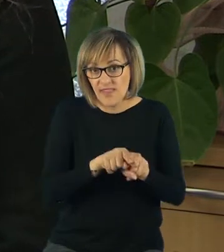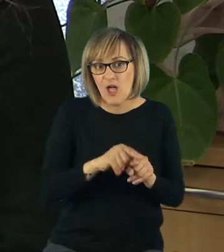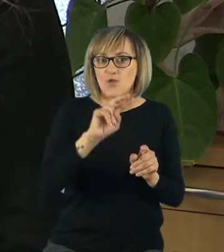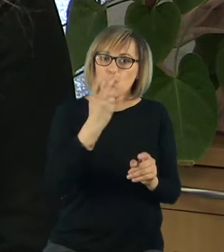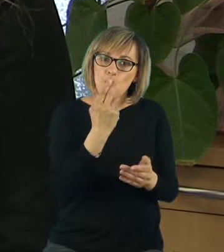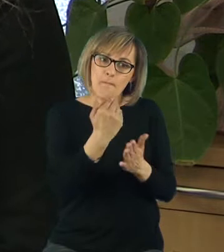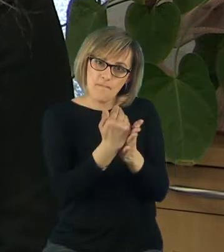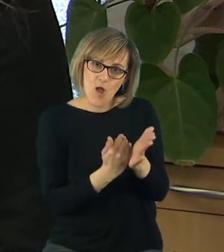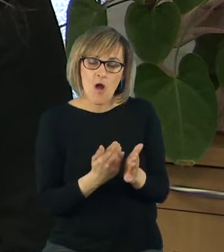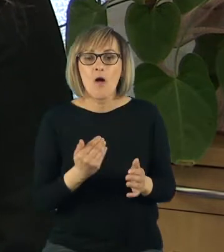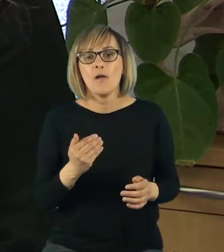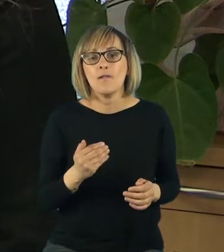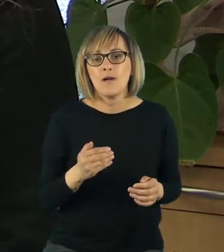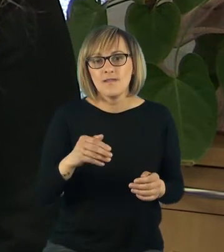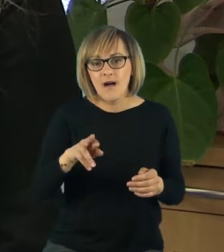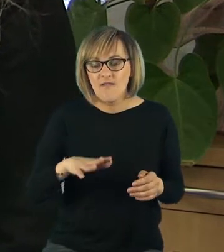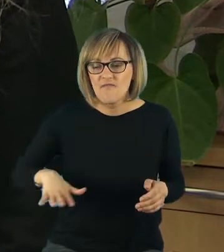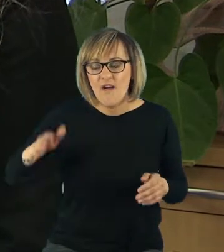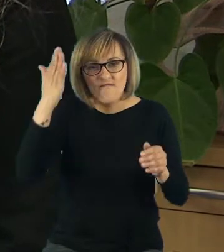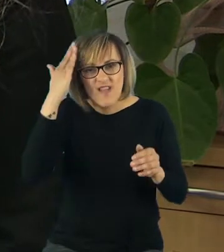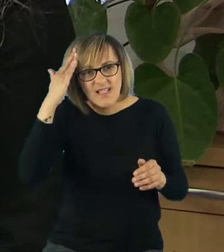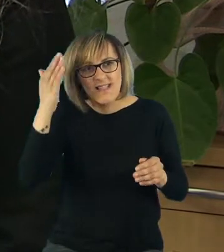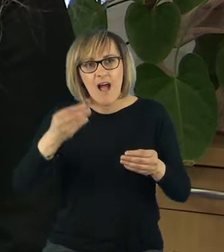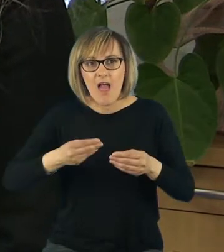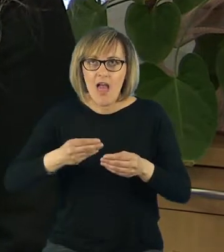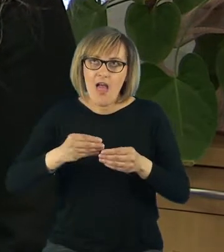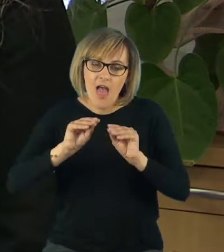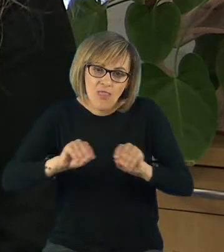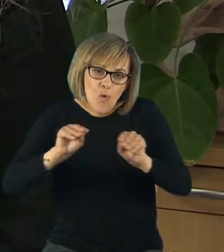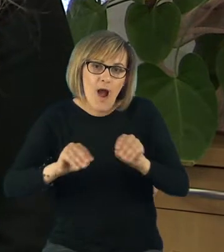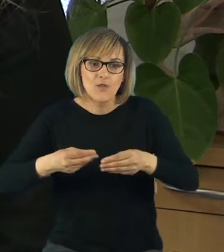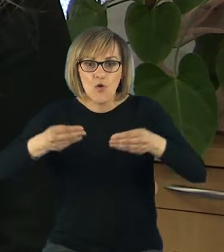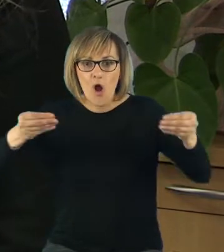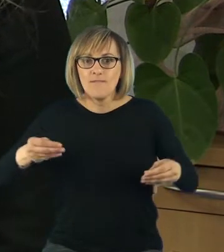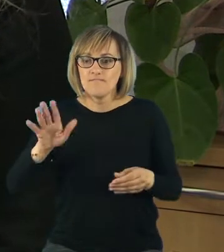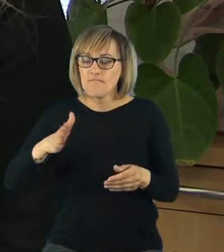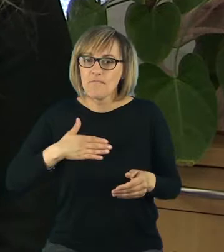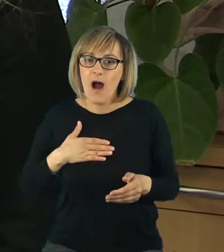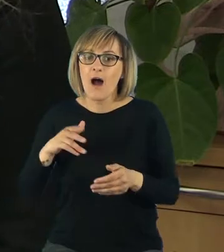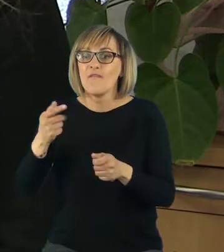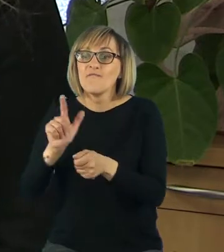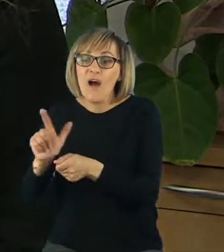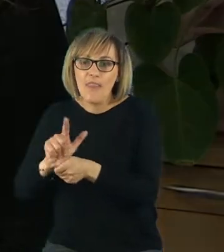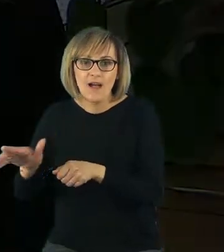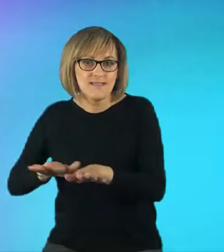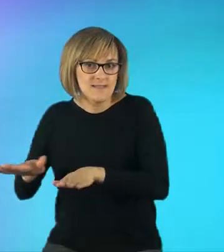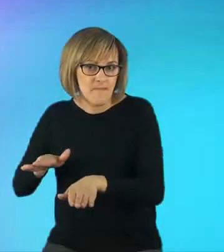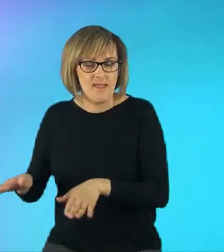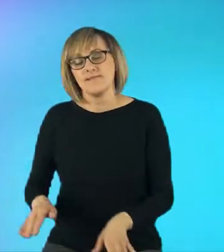programu operacyjnego Wiedza, Edukacja, Rozwój i tutaj mamy tych środków na przyznanie 12